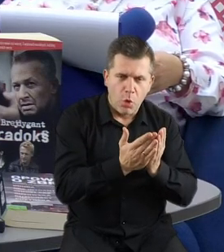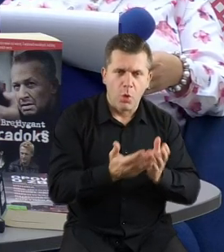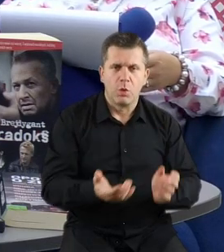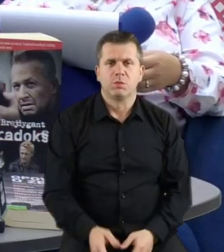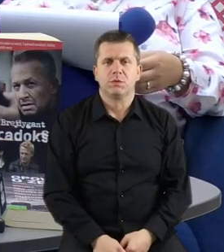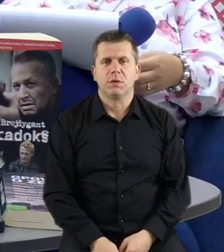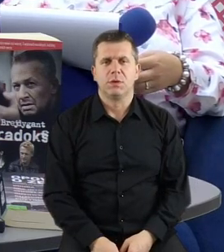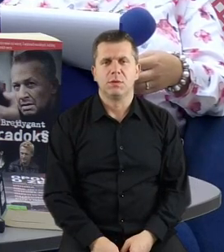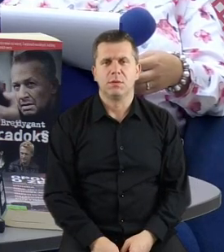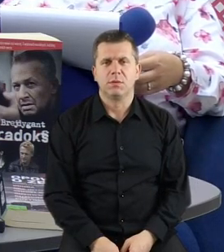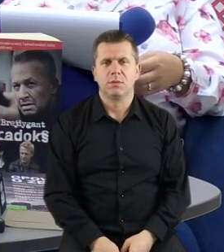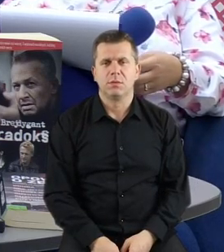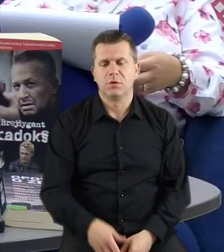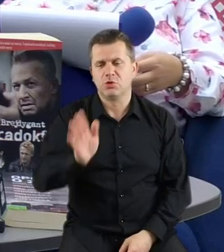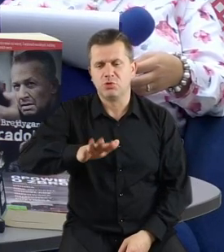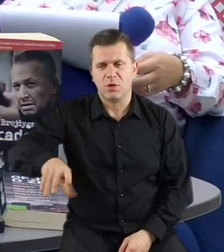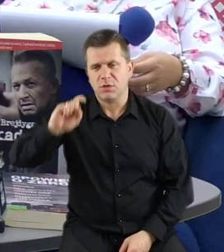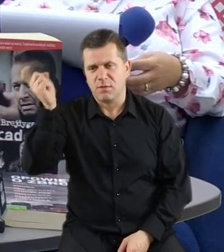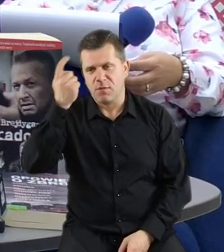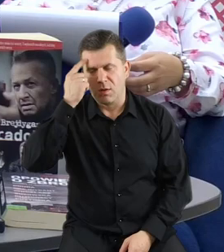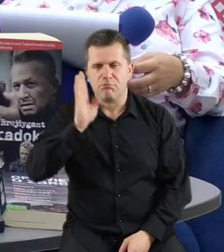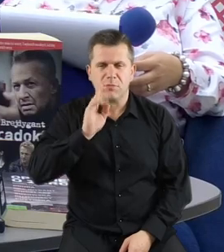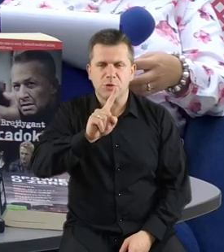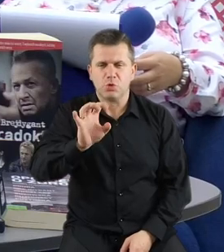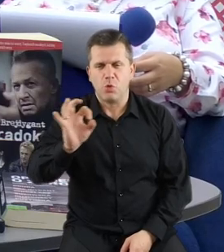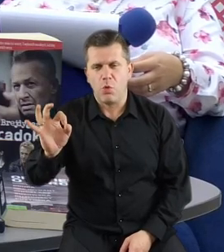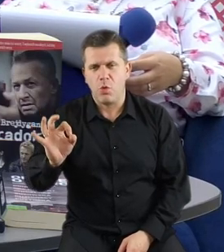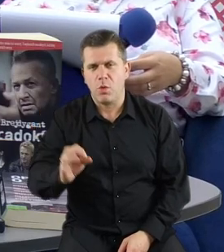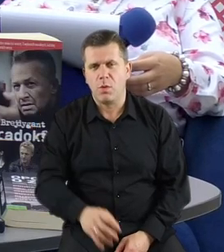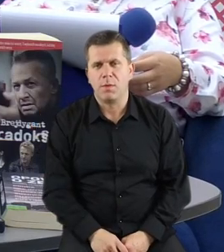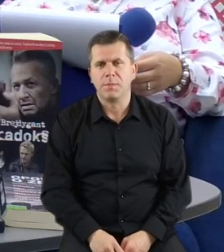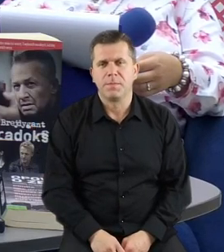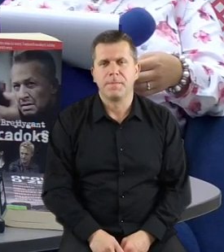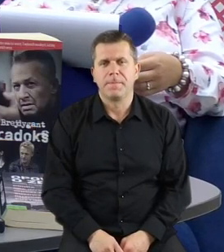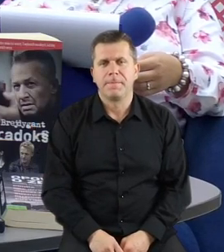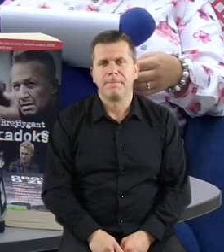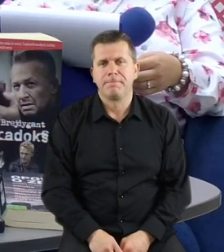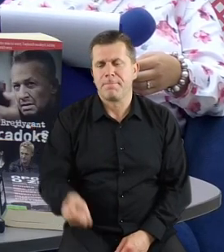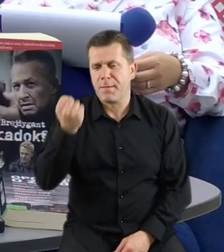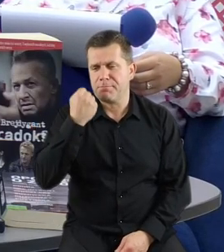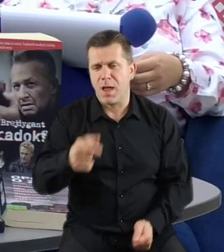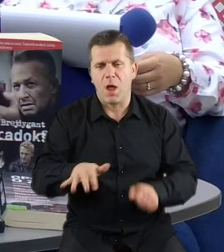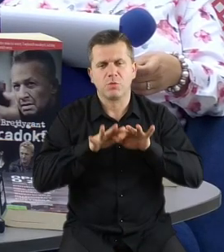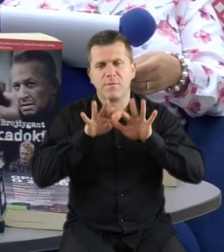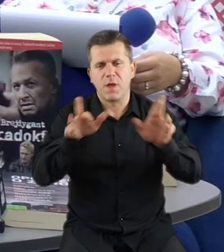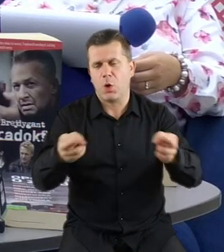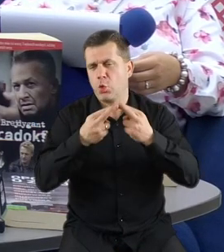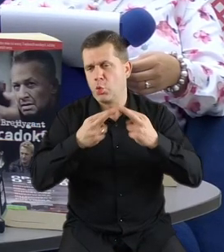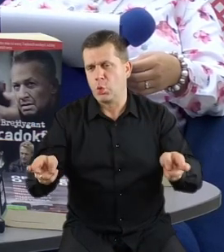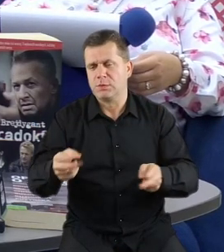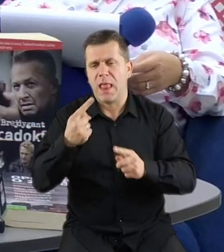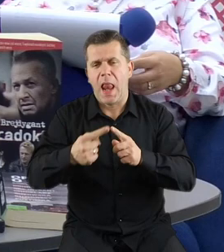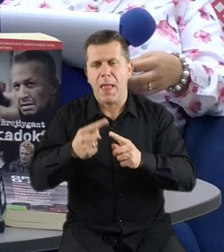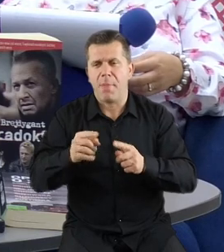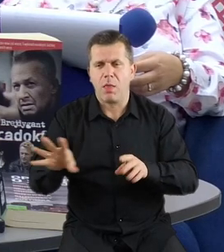też, no nie wiem, jakieś tam dzieci z dworca zoo, tak, czy coś, no z bardzo wielu